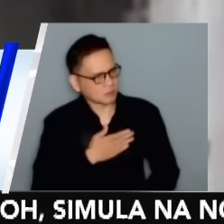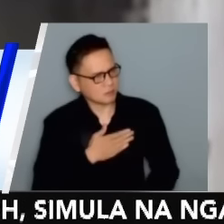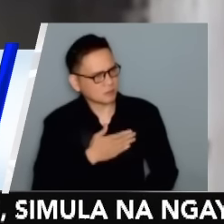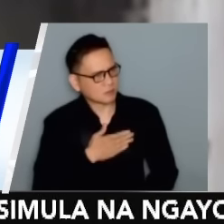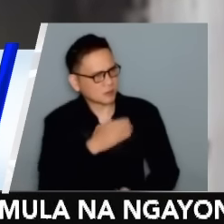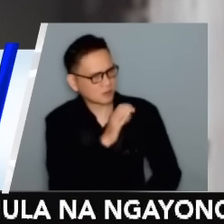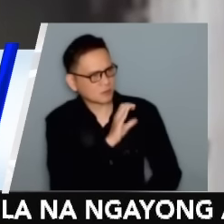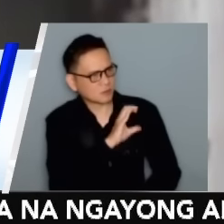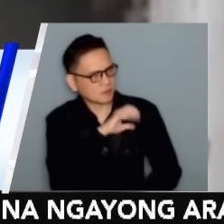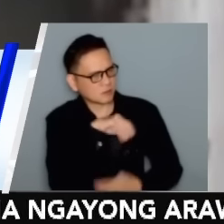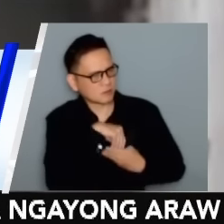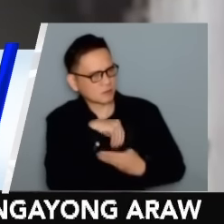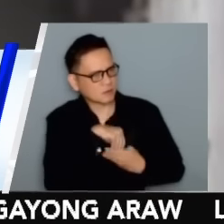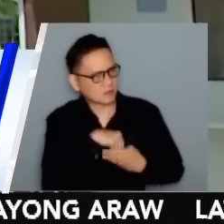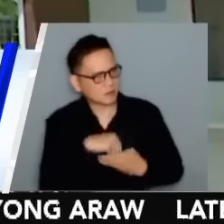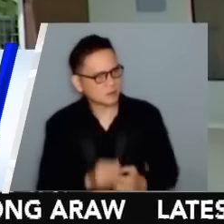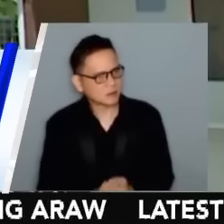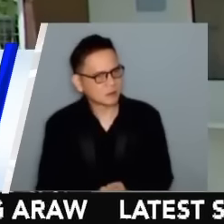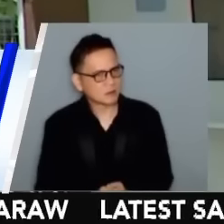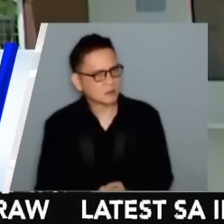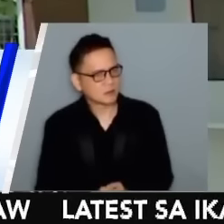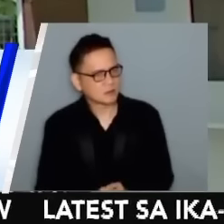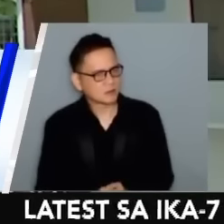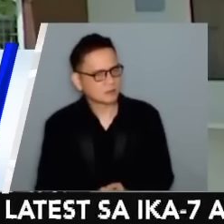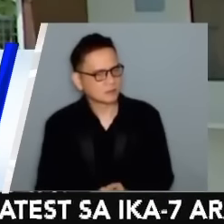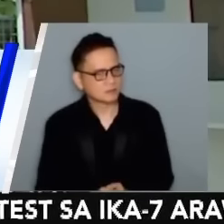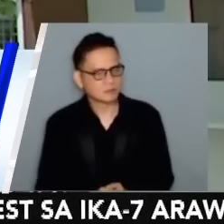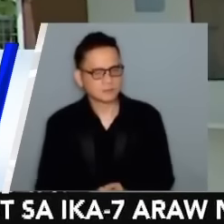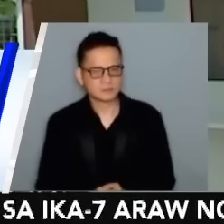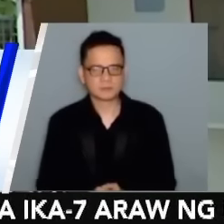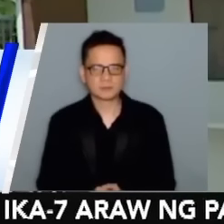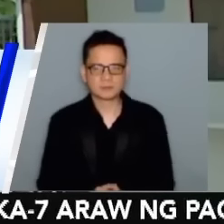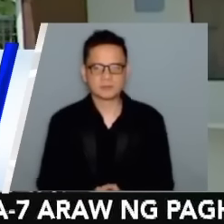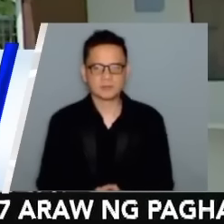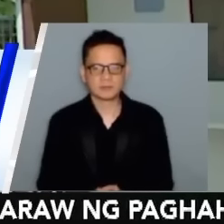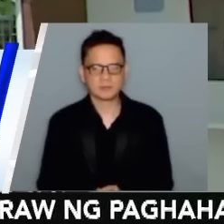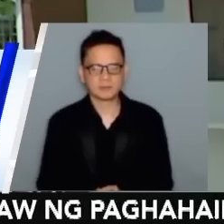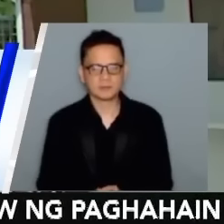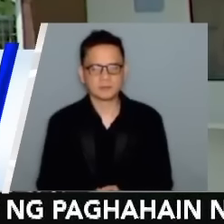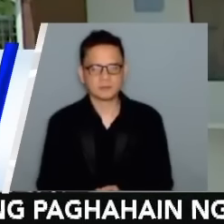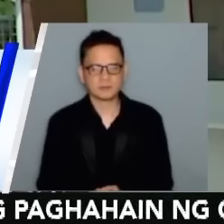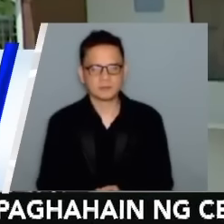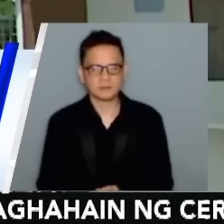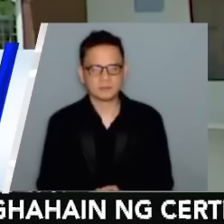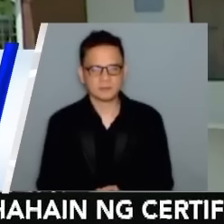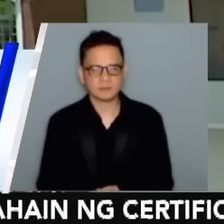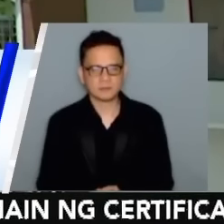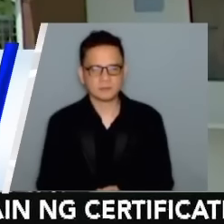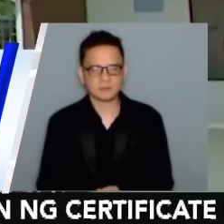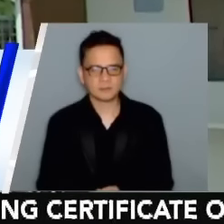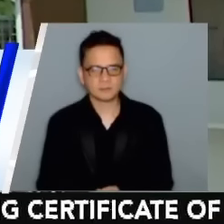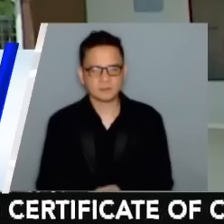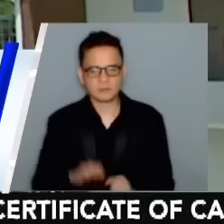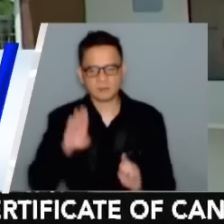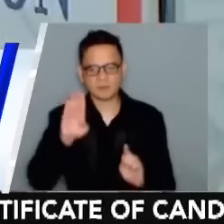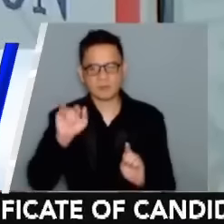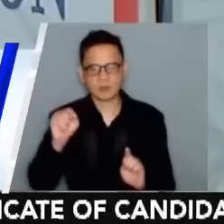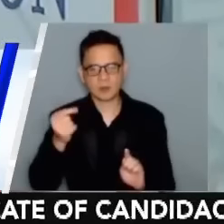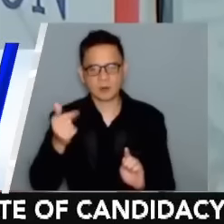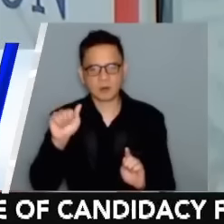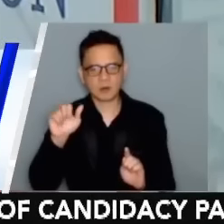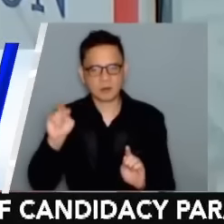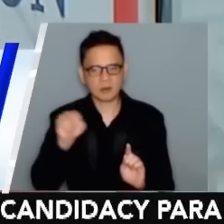nao po na lumabas yung katotohanan po sa custodial facility ng Binangonan municipal police station nakakulong ang akusado